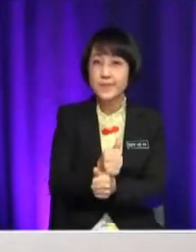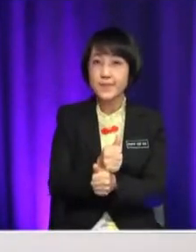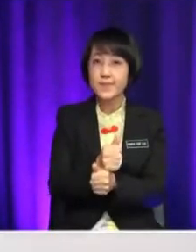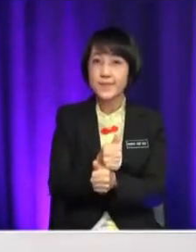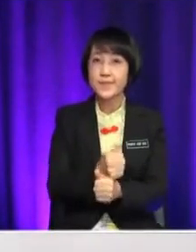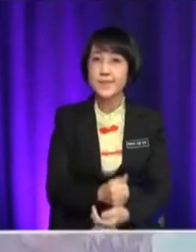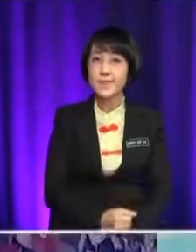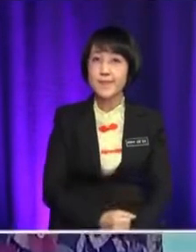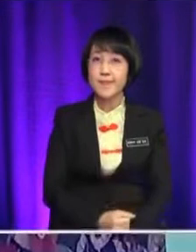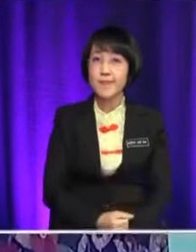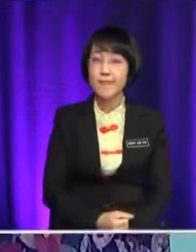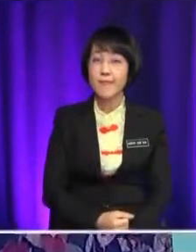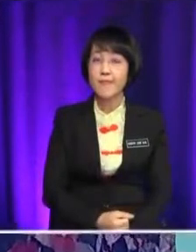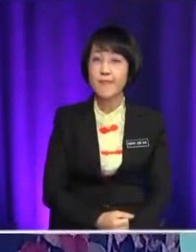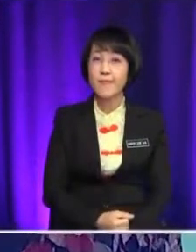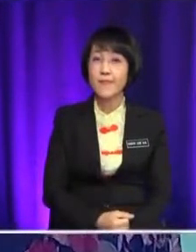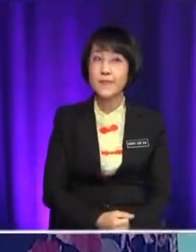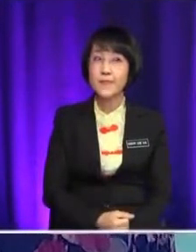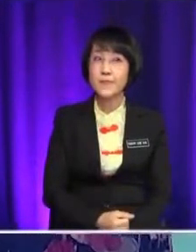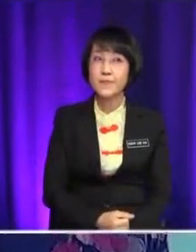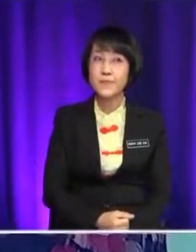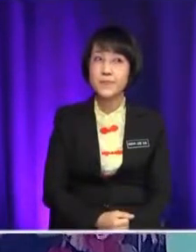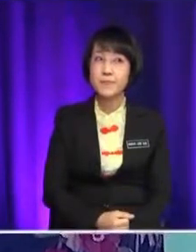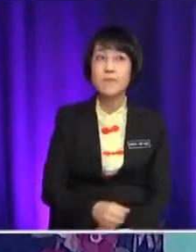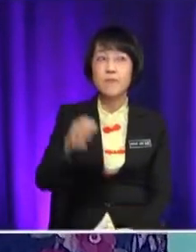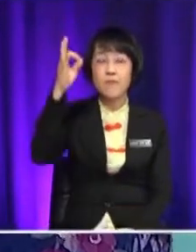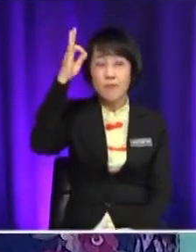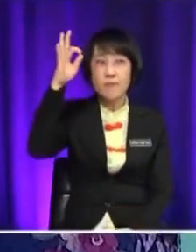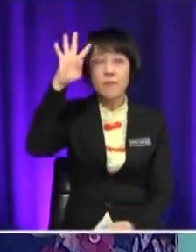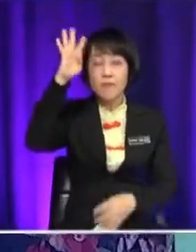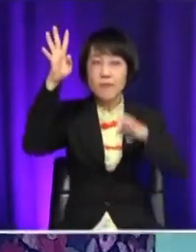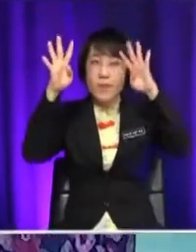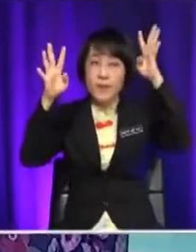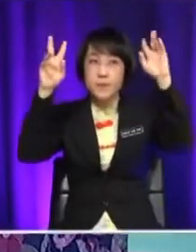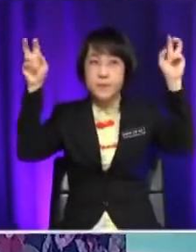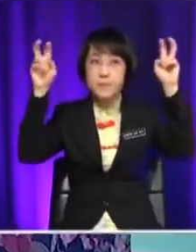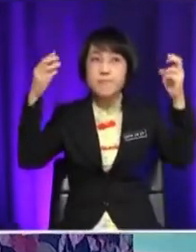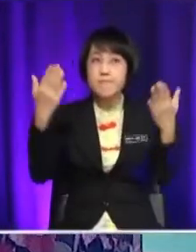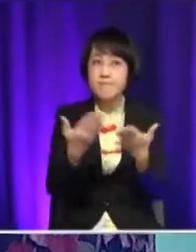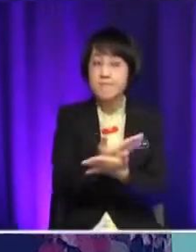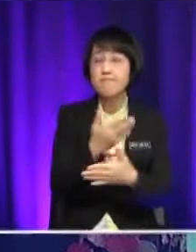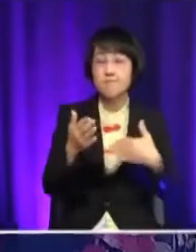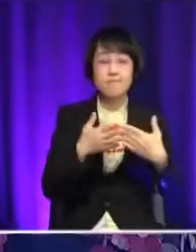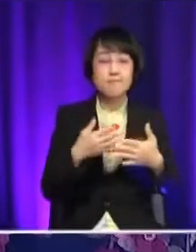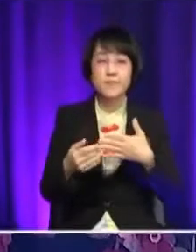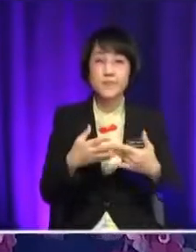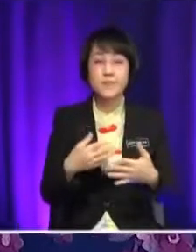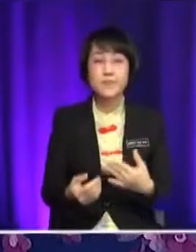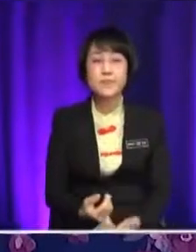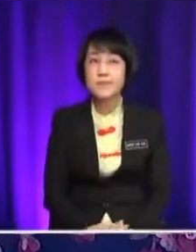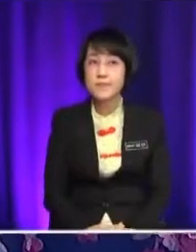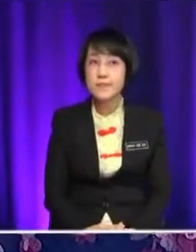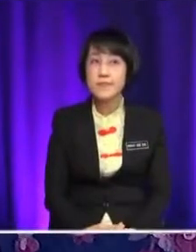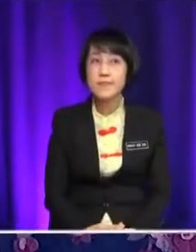Maknanya Faiz bina ataupun cipta tema yang baru ni. Okey, tak apa Faiz, teruskan. Yang berikutnya masalahnya apa